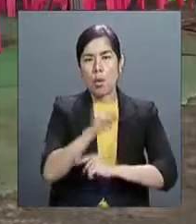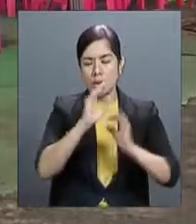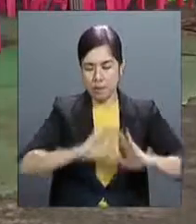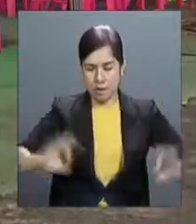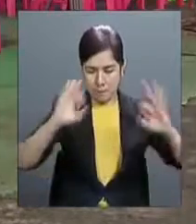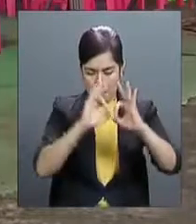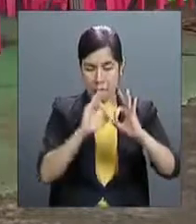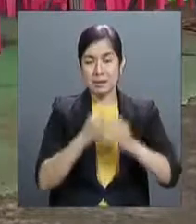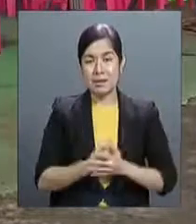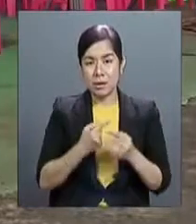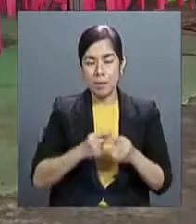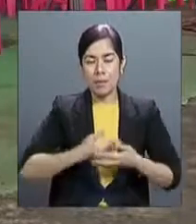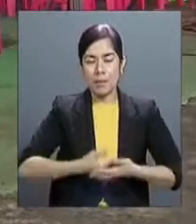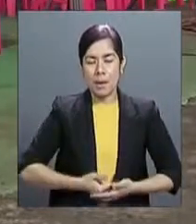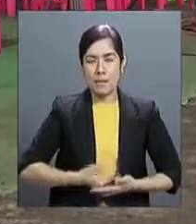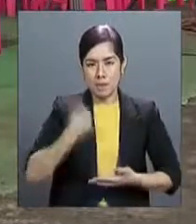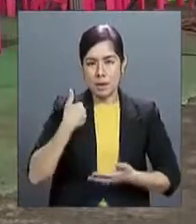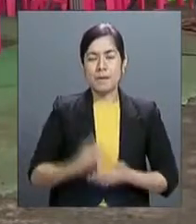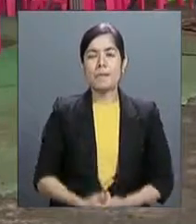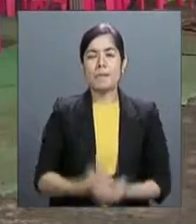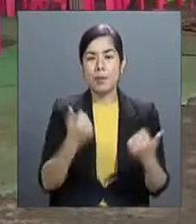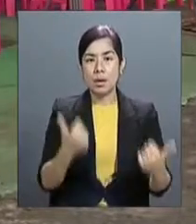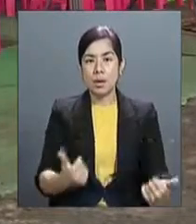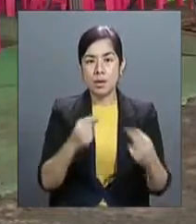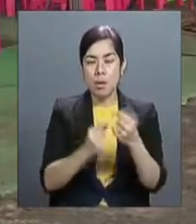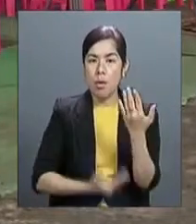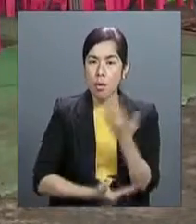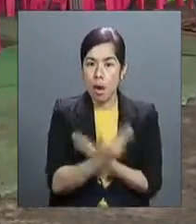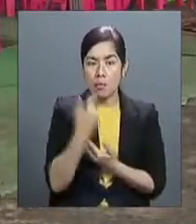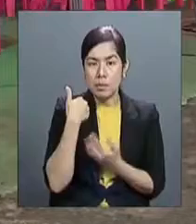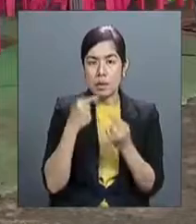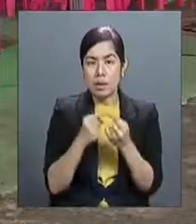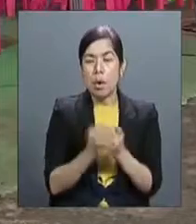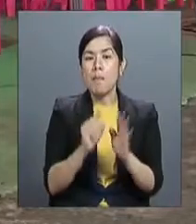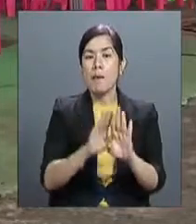ค่ะและในวันนี้เองยังมีโอกาสที่จะร่วมเปิดงานแห่เทียนเข้าพร